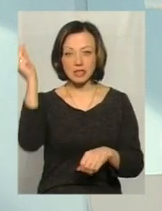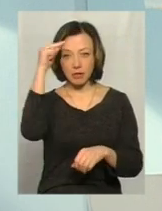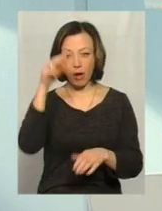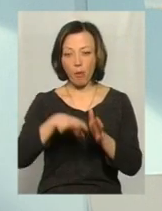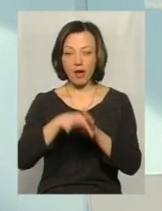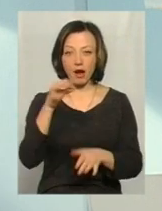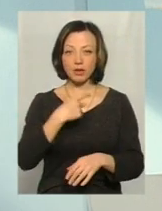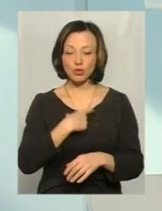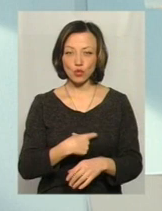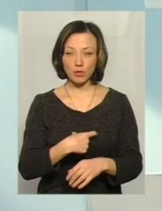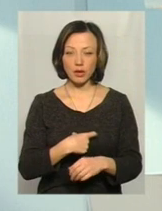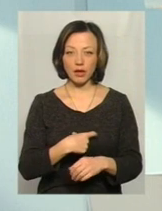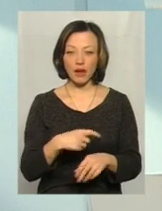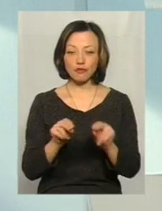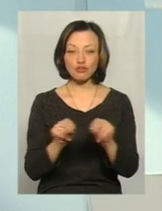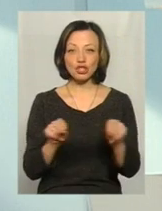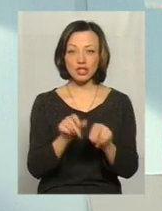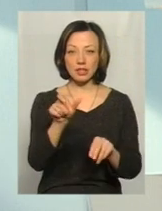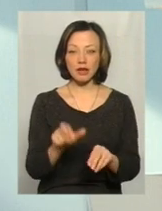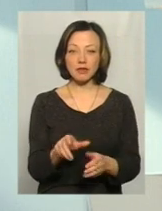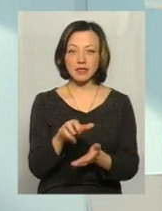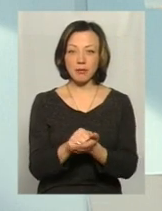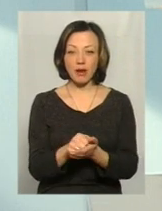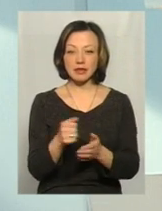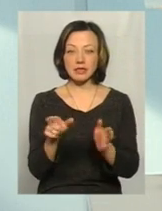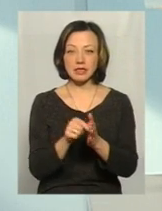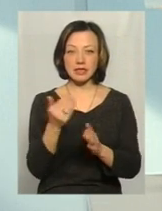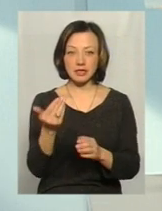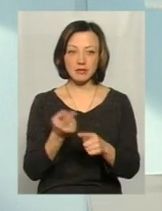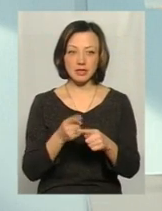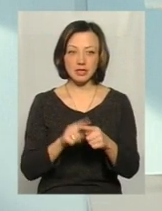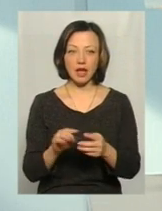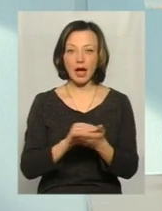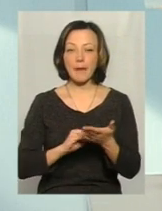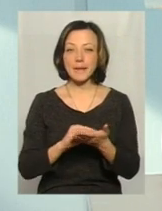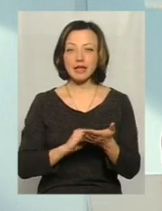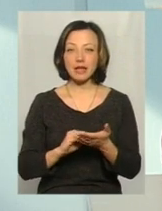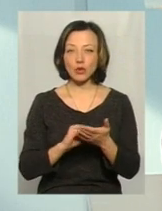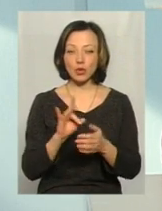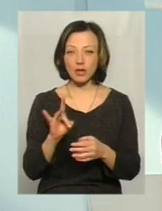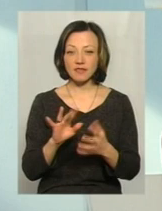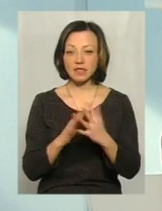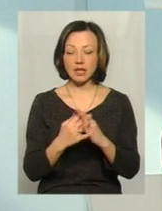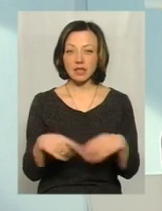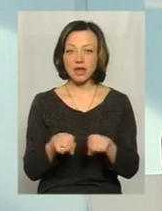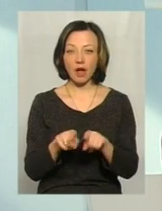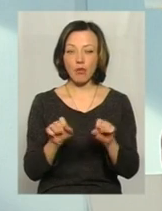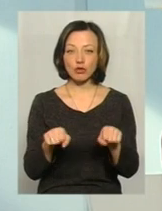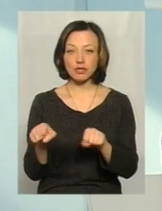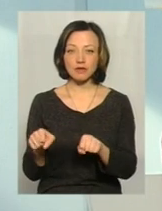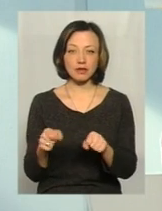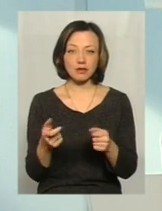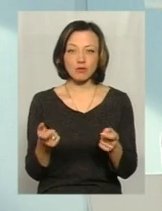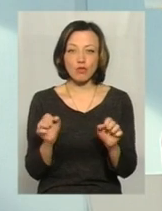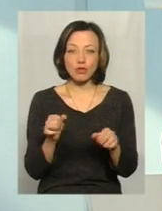обирати собі вчителя, який буде займатися з ним, це репетитор, то в селі таких можливостей їх